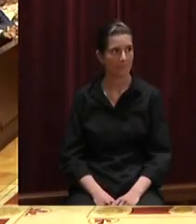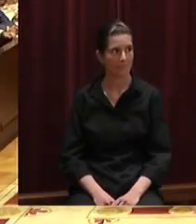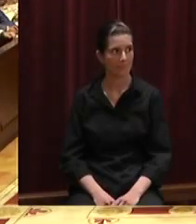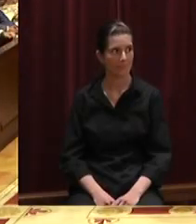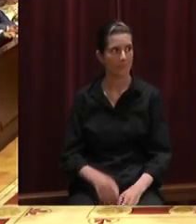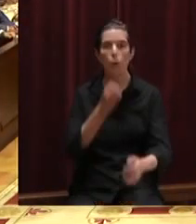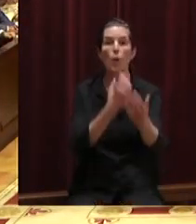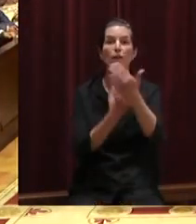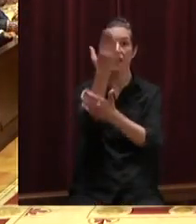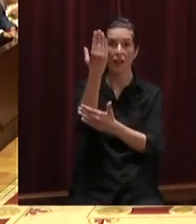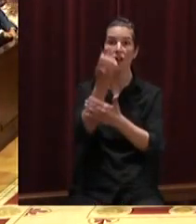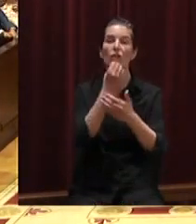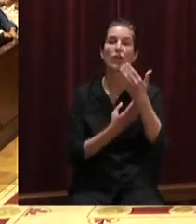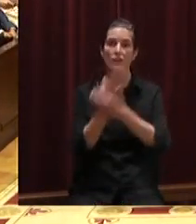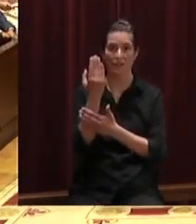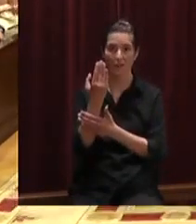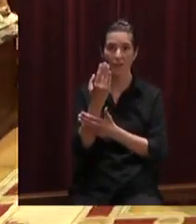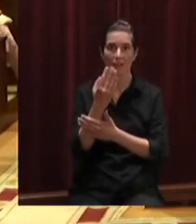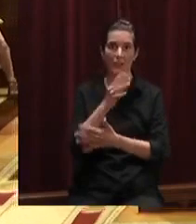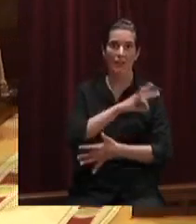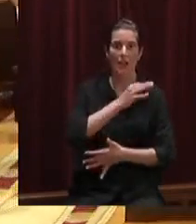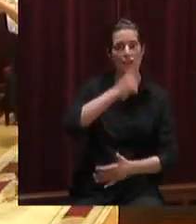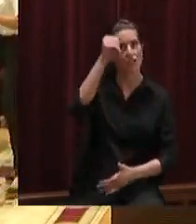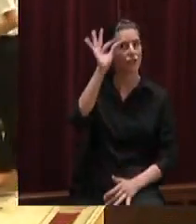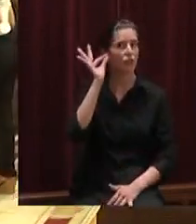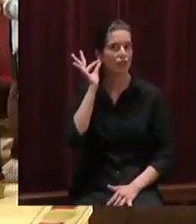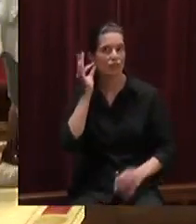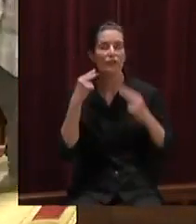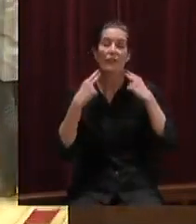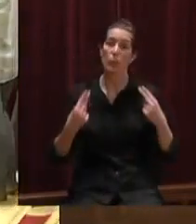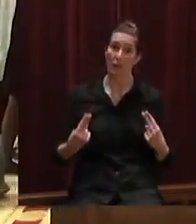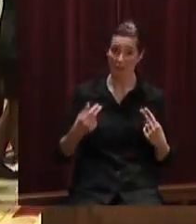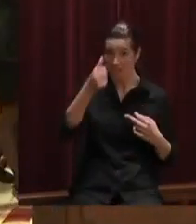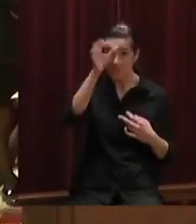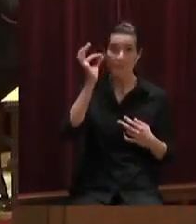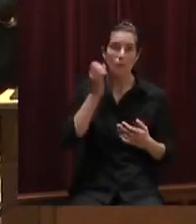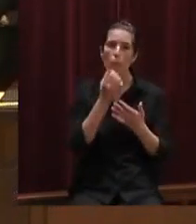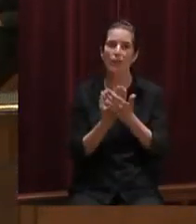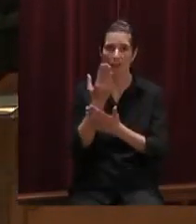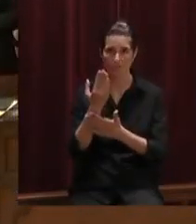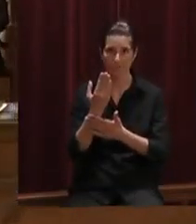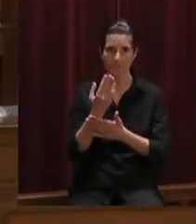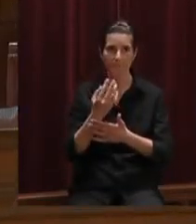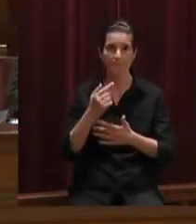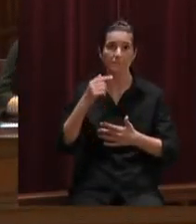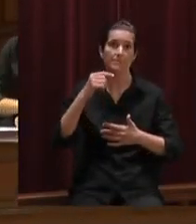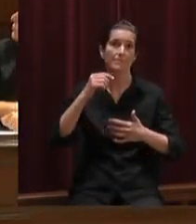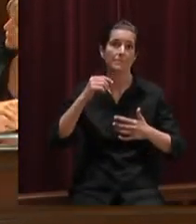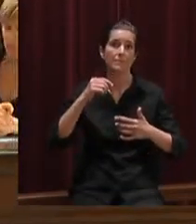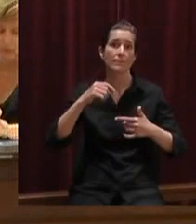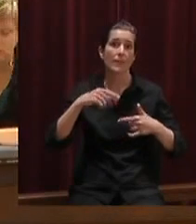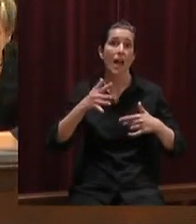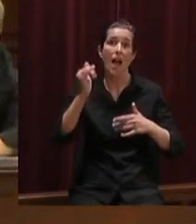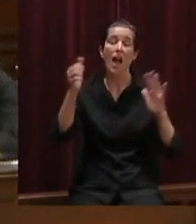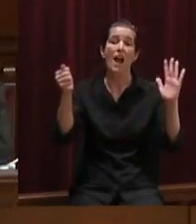Bon dia. Bon dia, senyores i senyors diputats. D'acord amb el